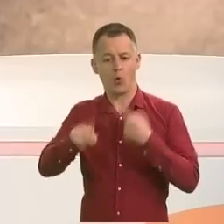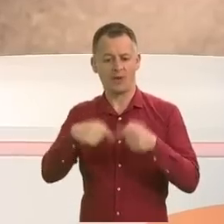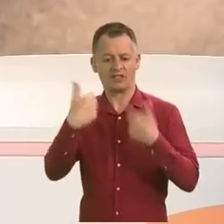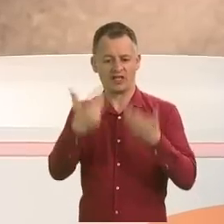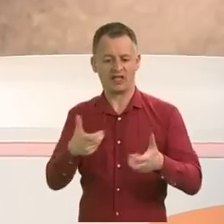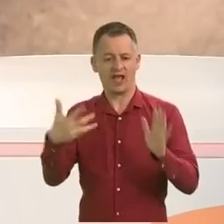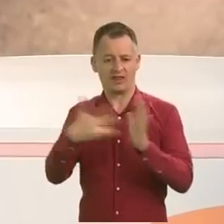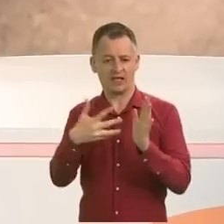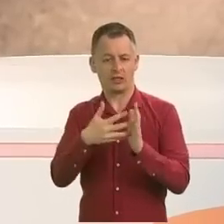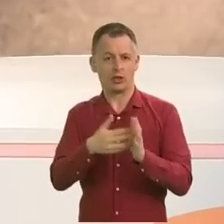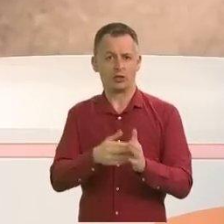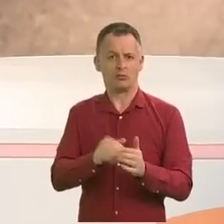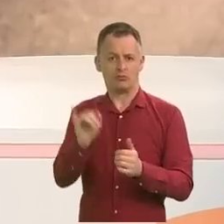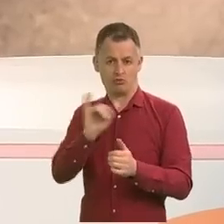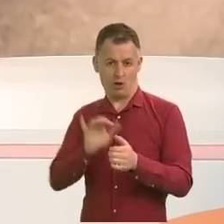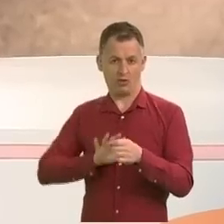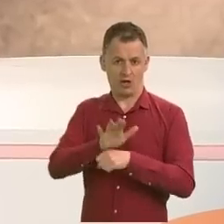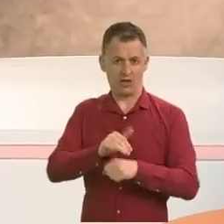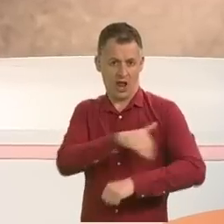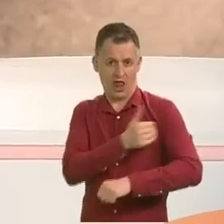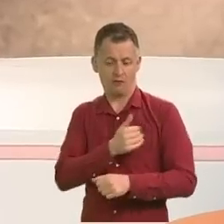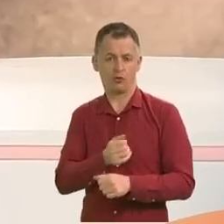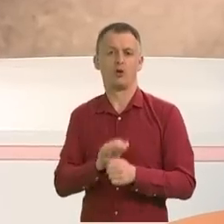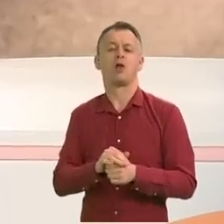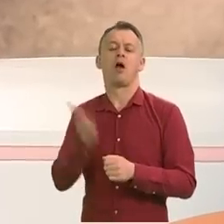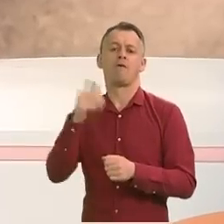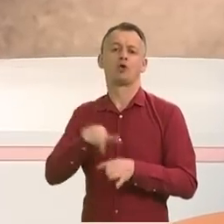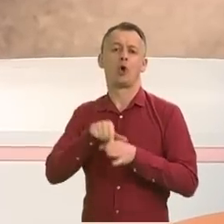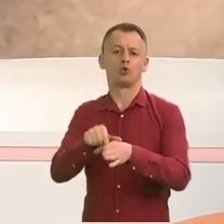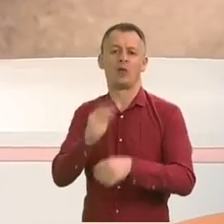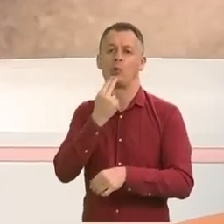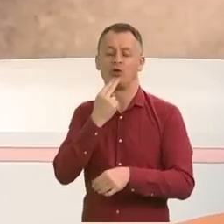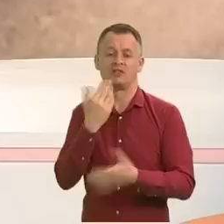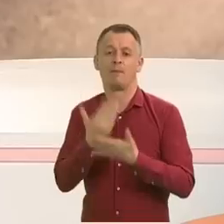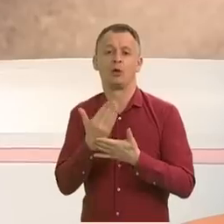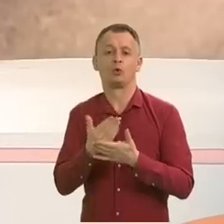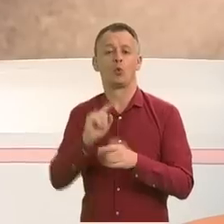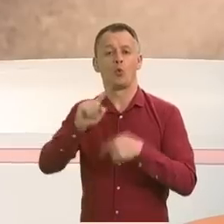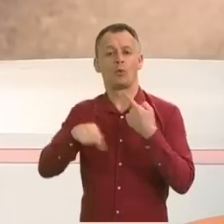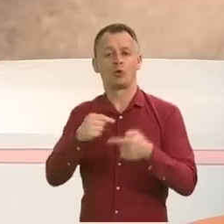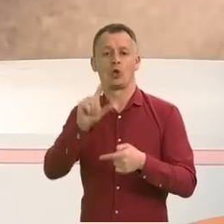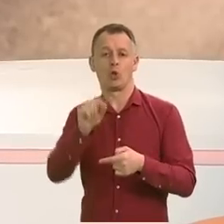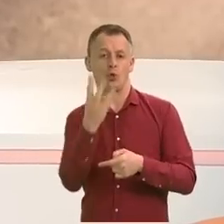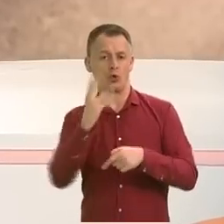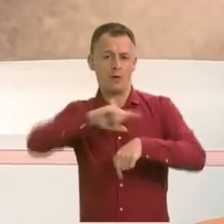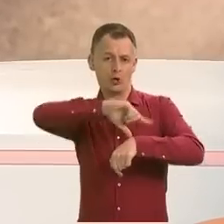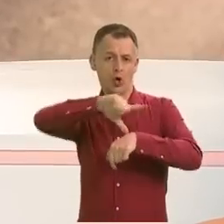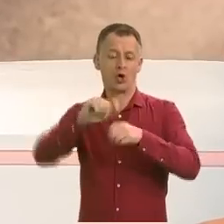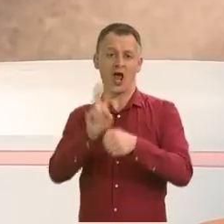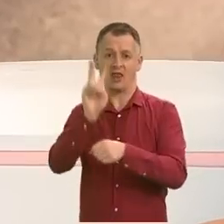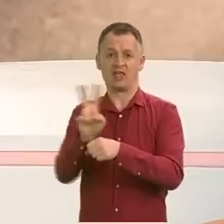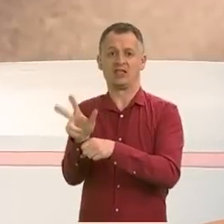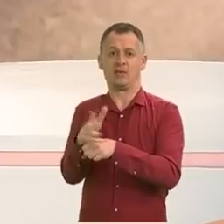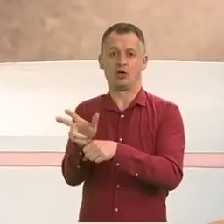un băiat de 16 ani, a fost găsit, dus la audieri și a fost reținut pentru următoarele 24 de ore. Atenție, urmează detalii cu un puternic